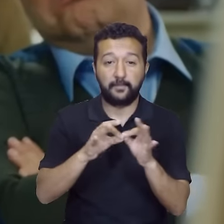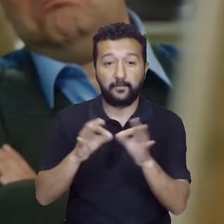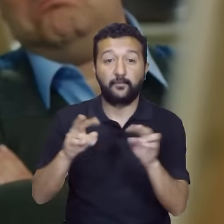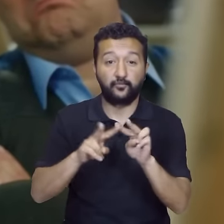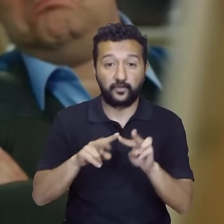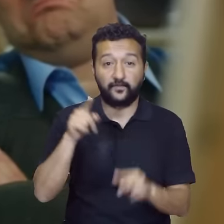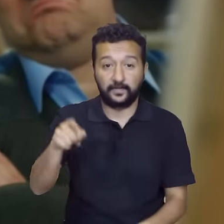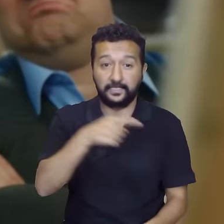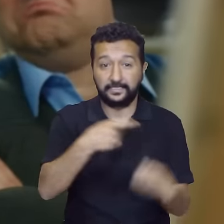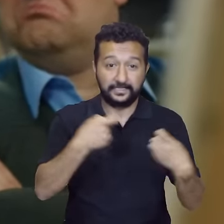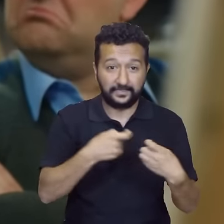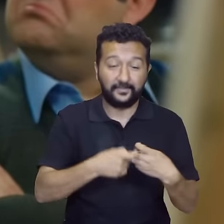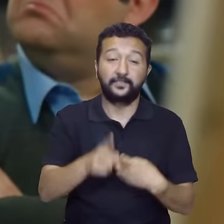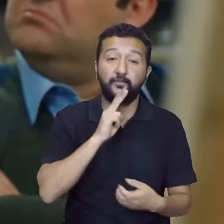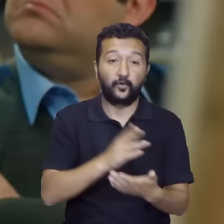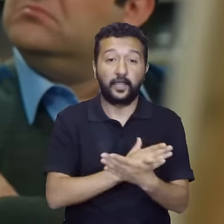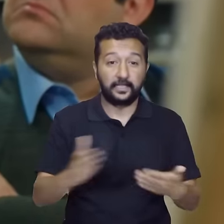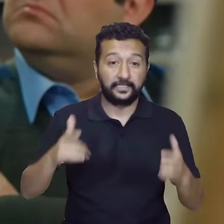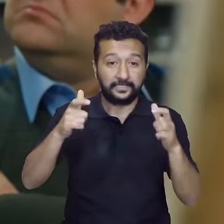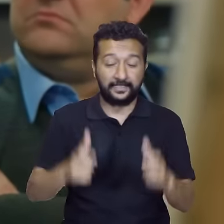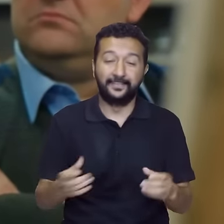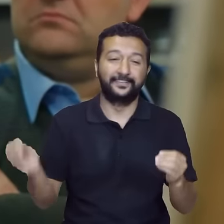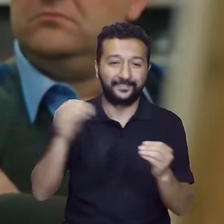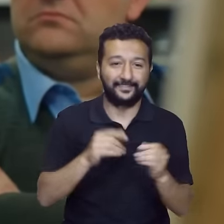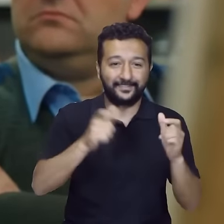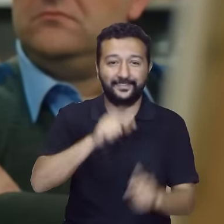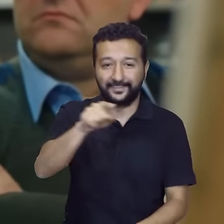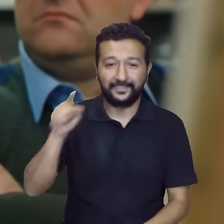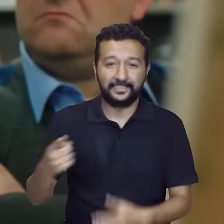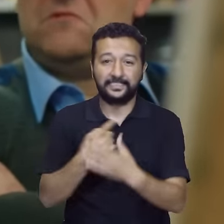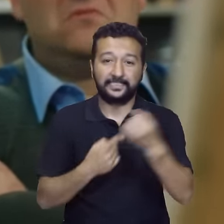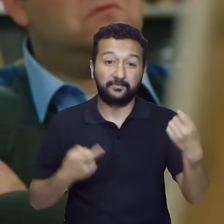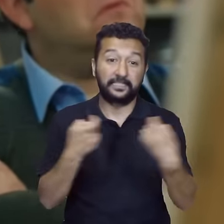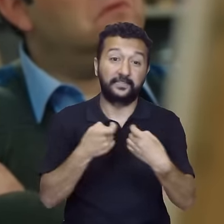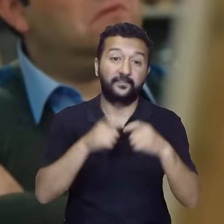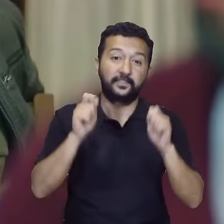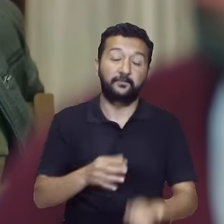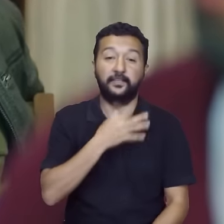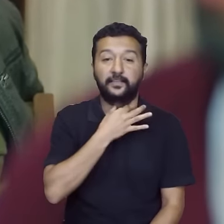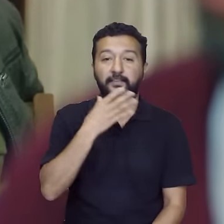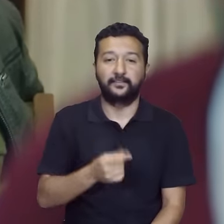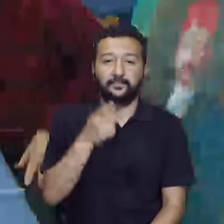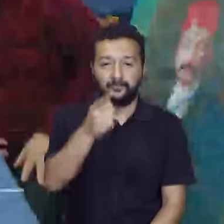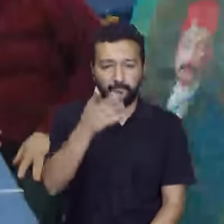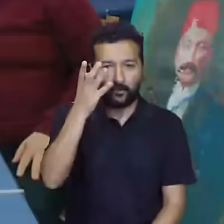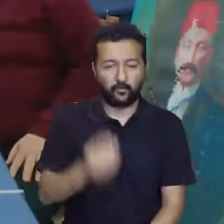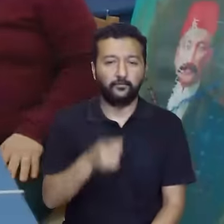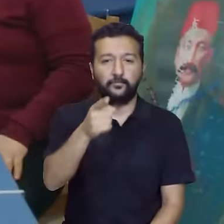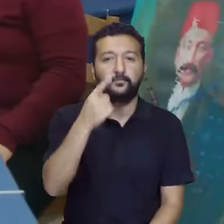Mustafa savaşın sonuna kadar cepheden cepheye çıplak savaşmak zorunda kalıyor. Ya